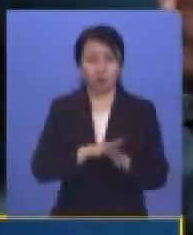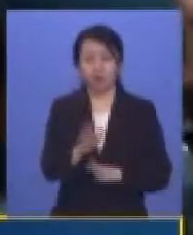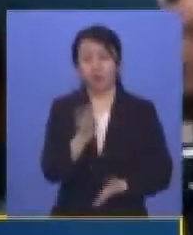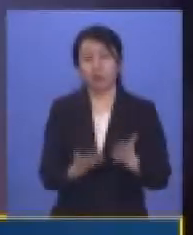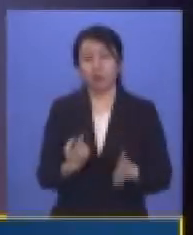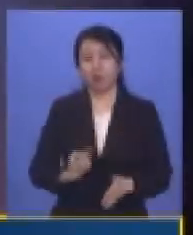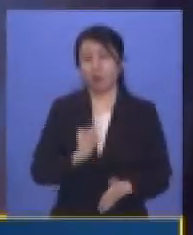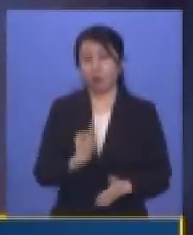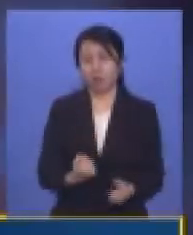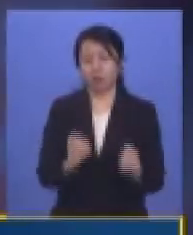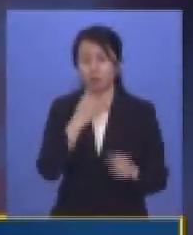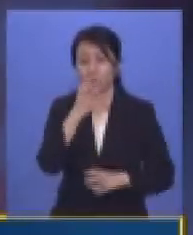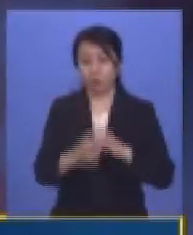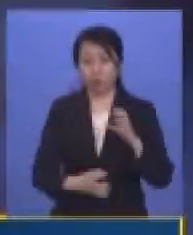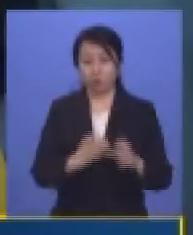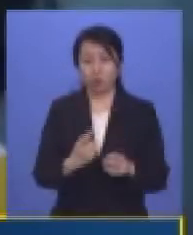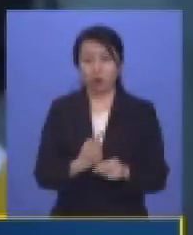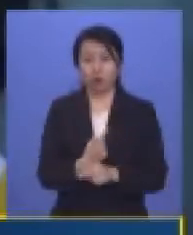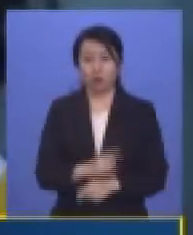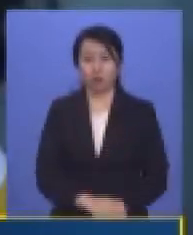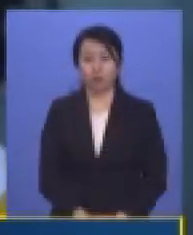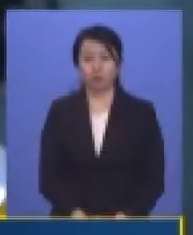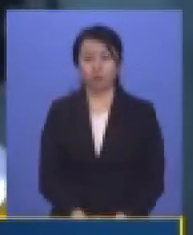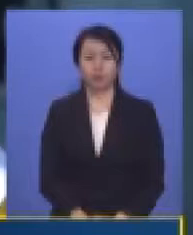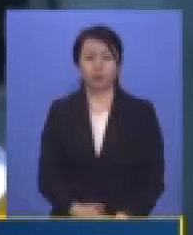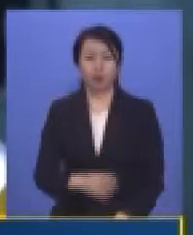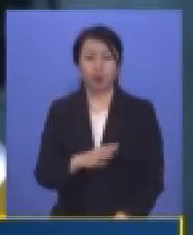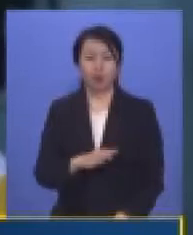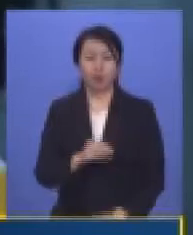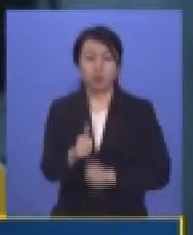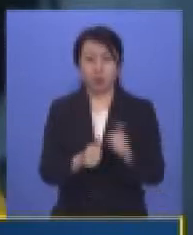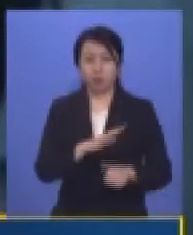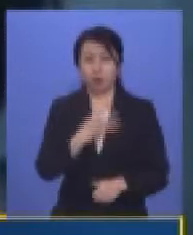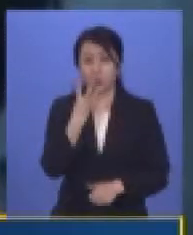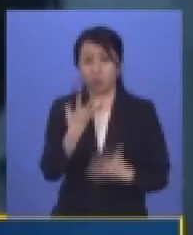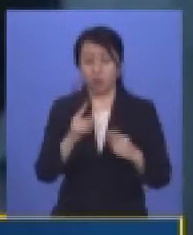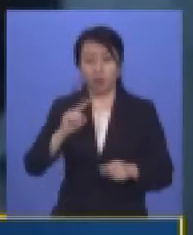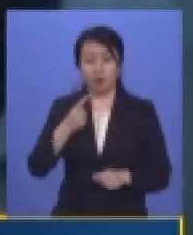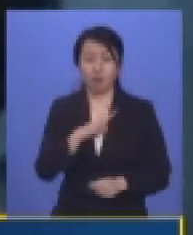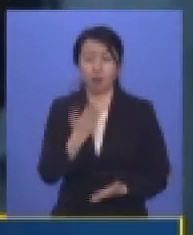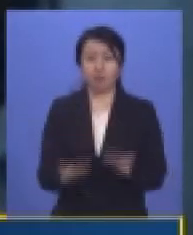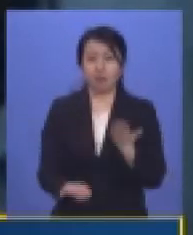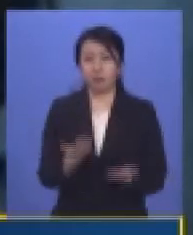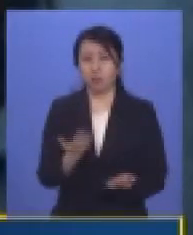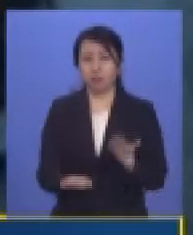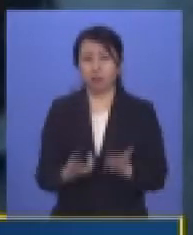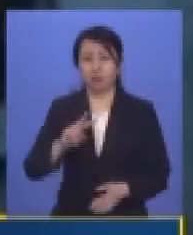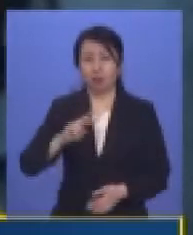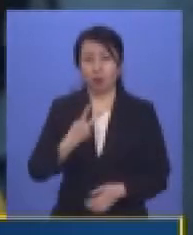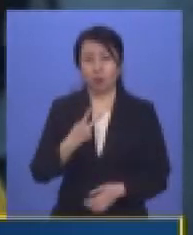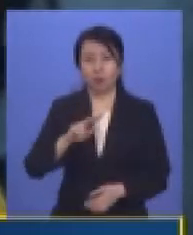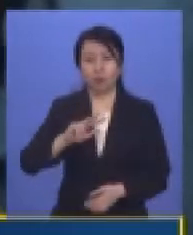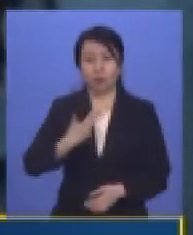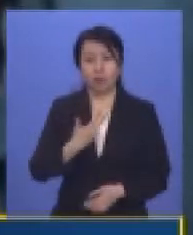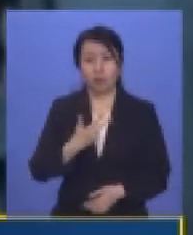норматив мастера спорта международного класса. Соревнования проходили 4 дня. Первый день было взвешивание. Второй,